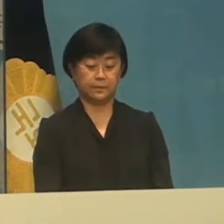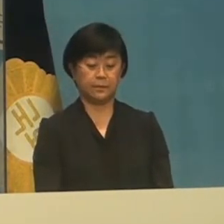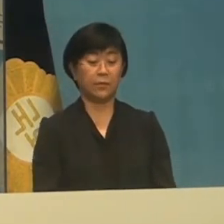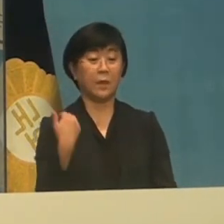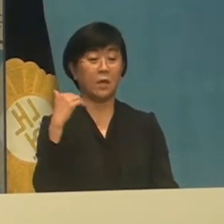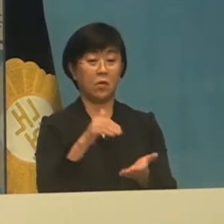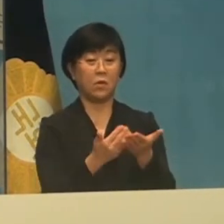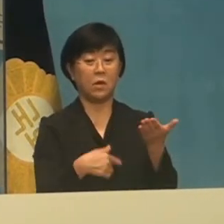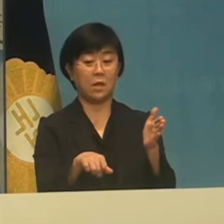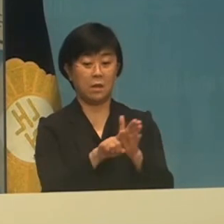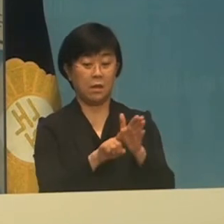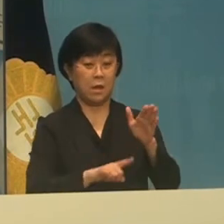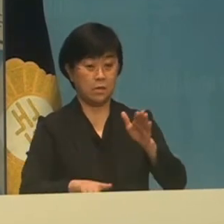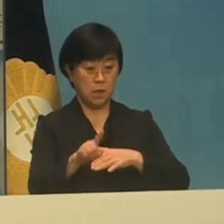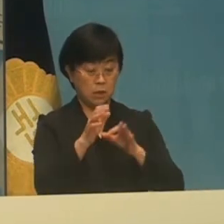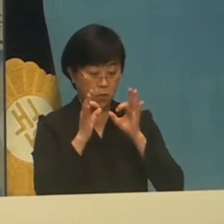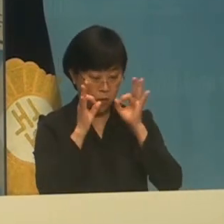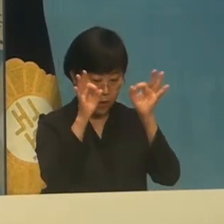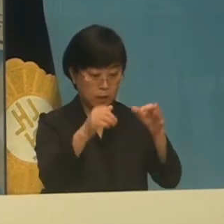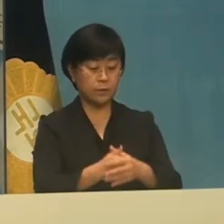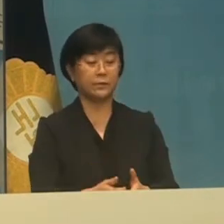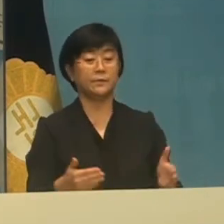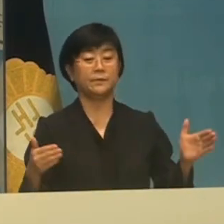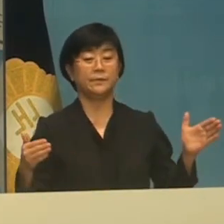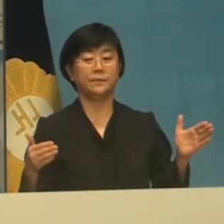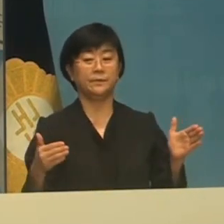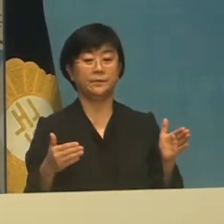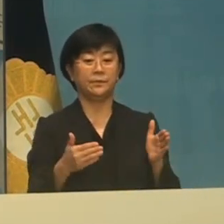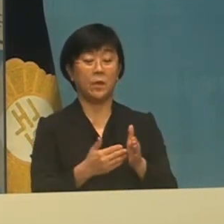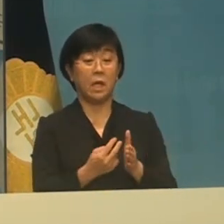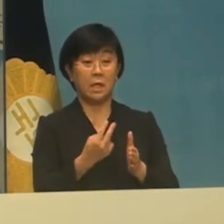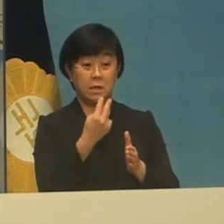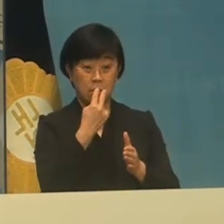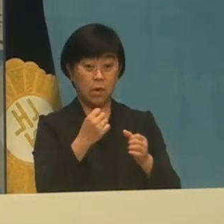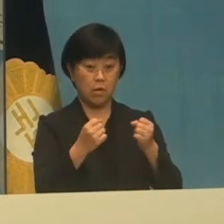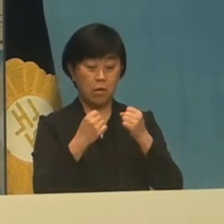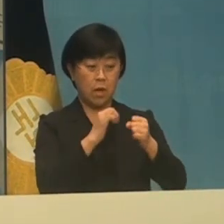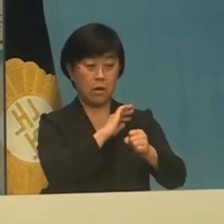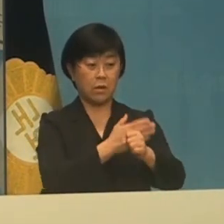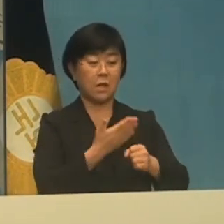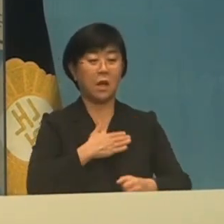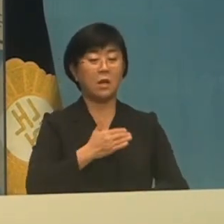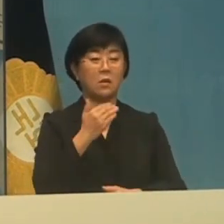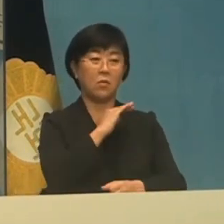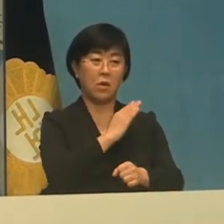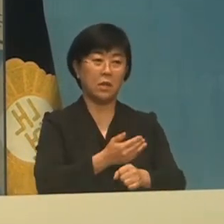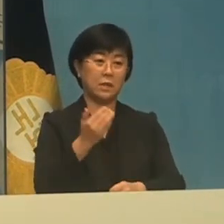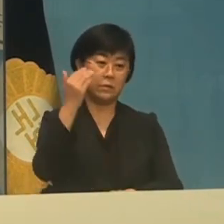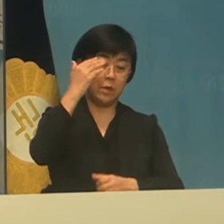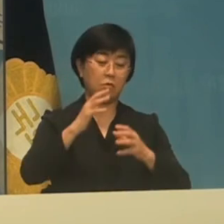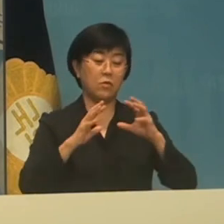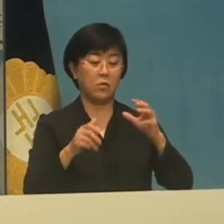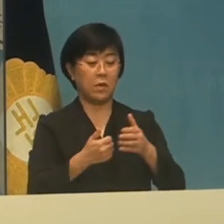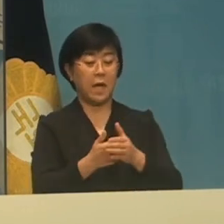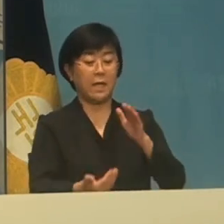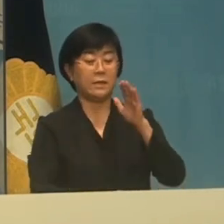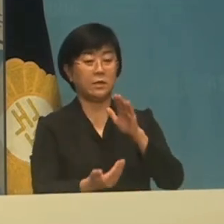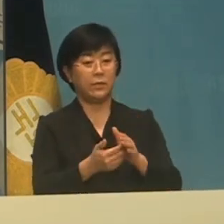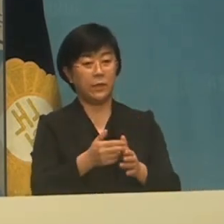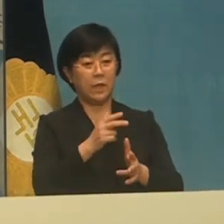돌리기 위해 앞장서서 노력하도록 하겠습니다. 이상으로 생명, 건강권, 날 권리 침해하는 국가 첨단